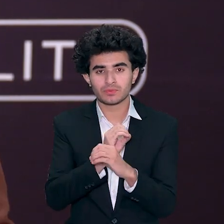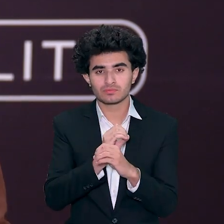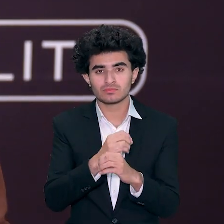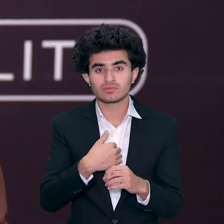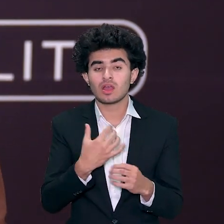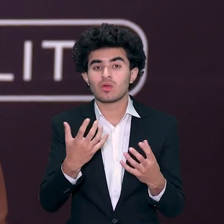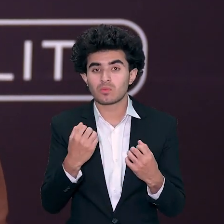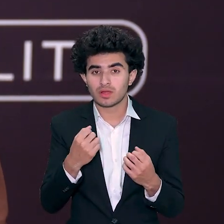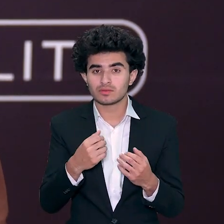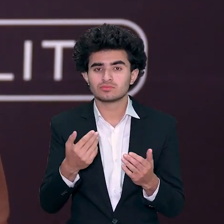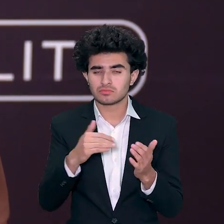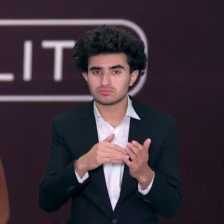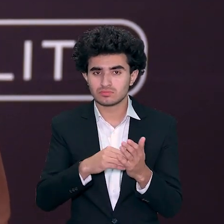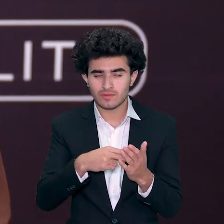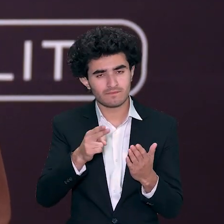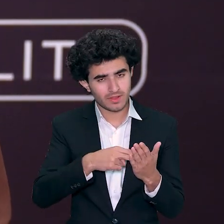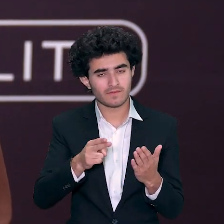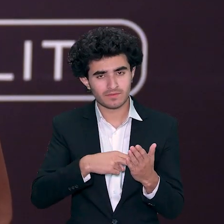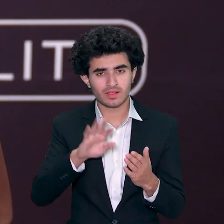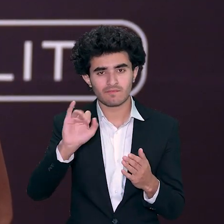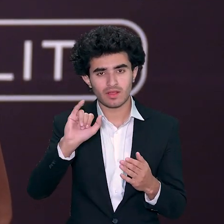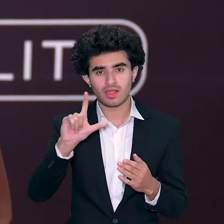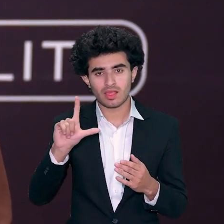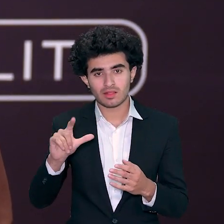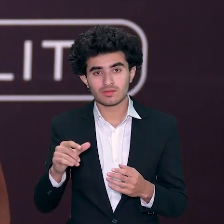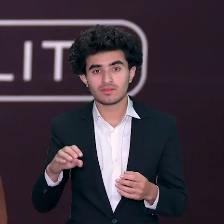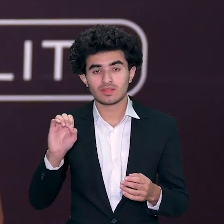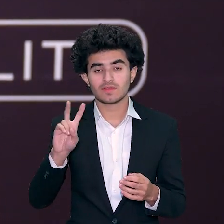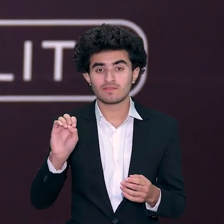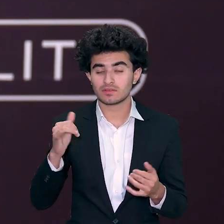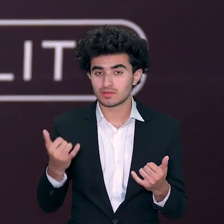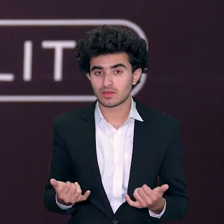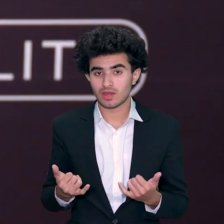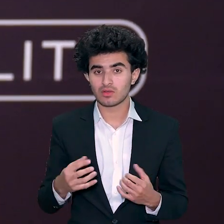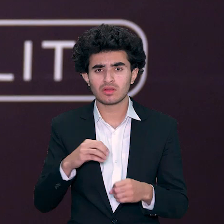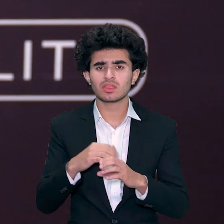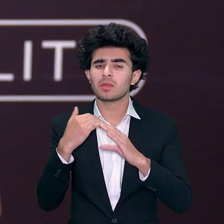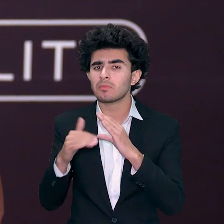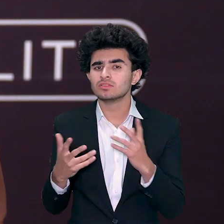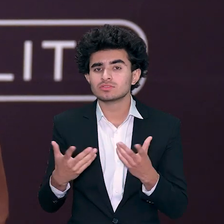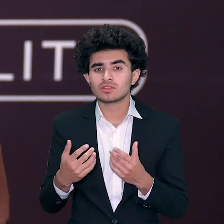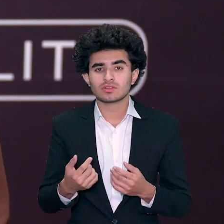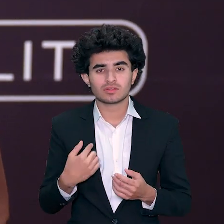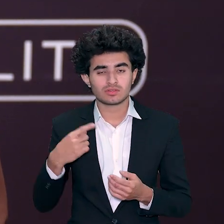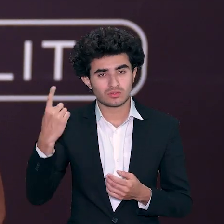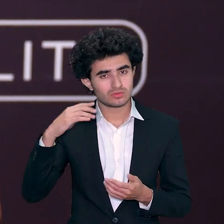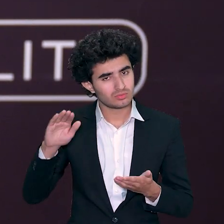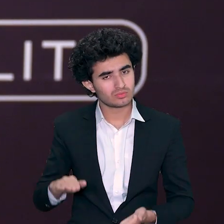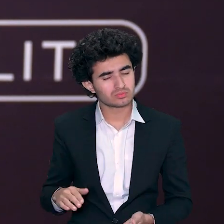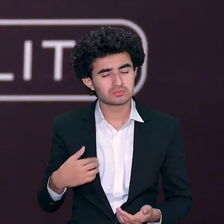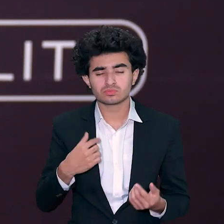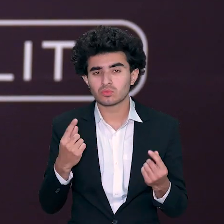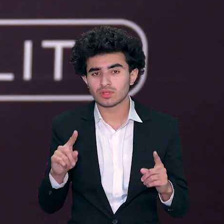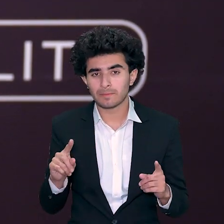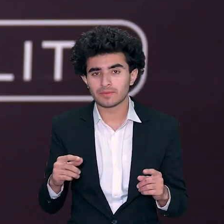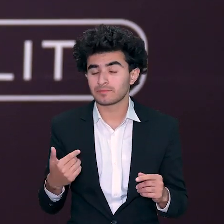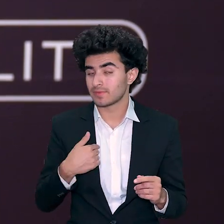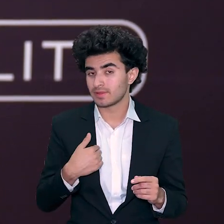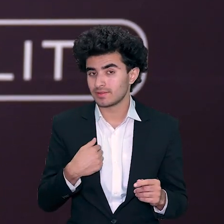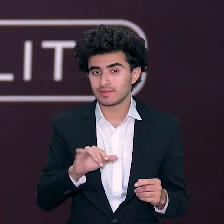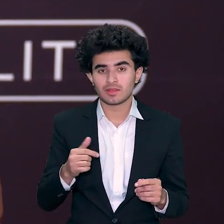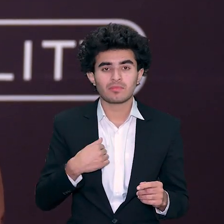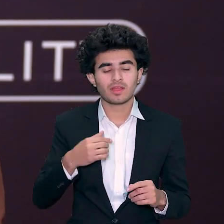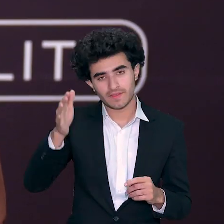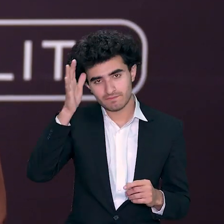ہے جس کو میں فل کرنے کی کوشش کرتا ہوں، ایون تک کہ اس ایج میں بھی. تو اس میں میسیج یہ تھا کہ وٹ ہیپنڈ ود می ان مائی چائلڈہڈ